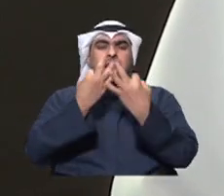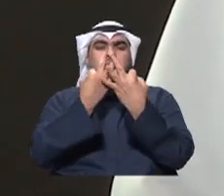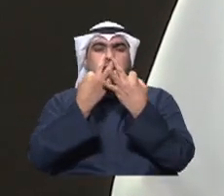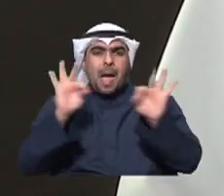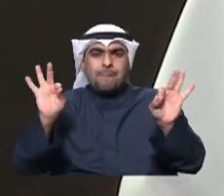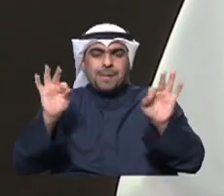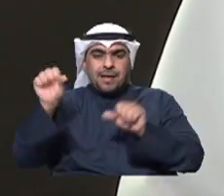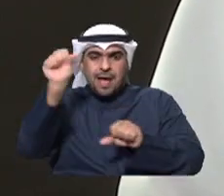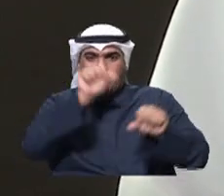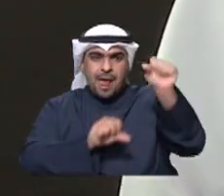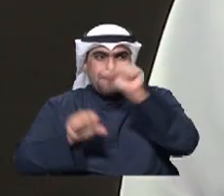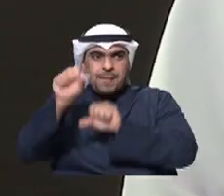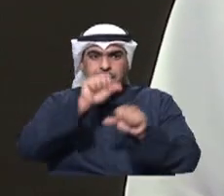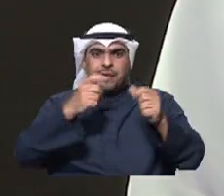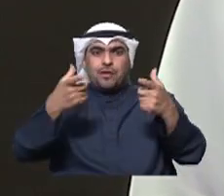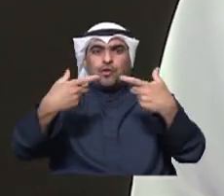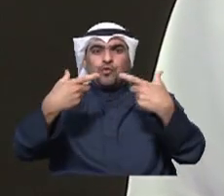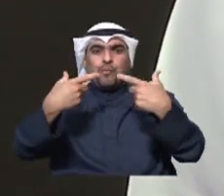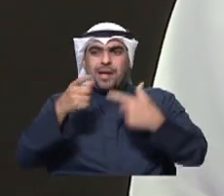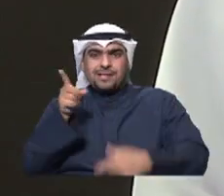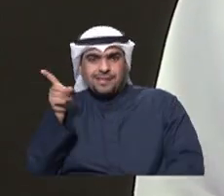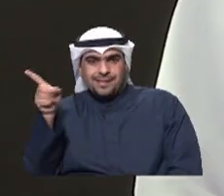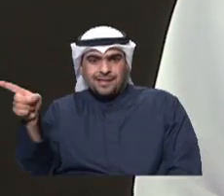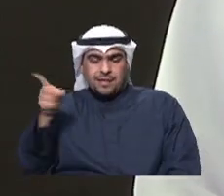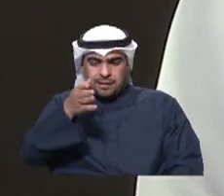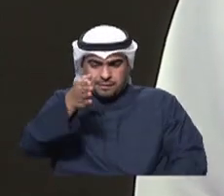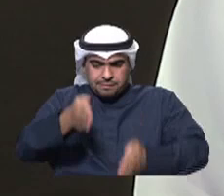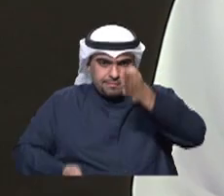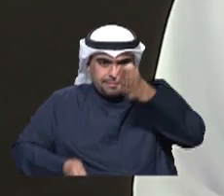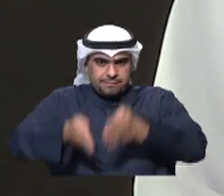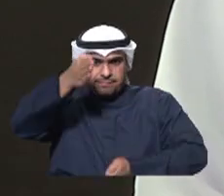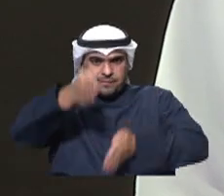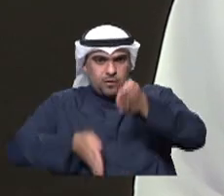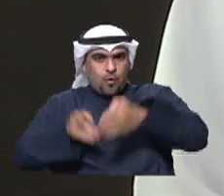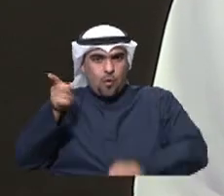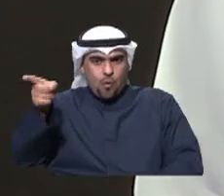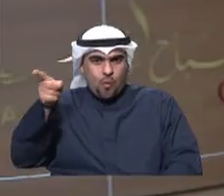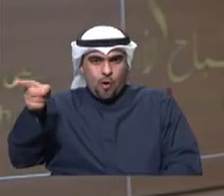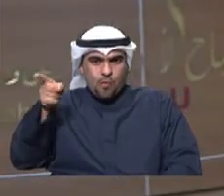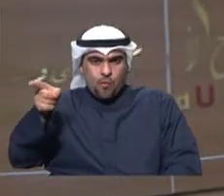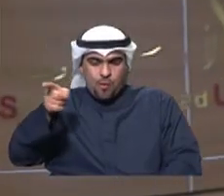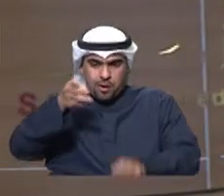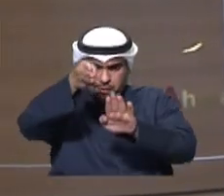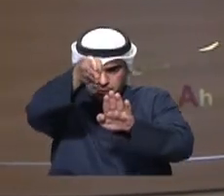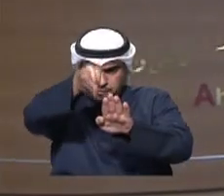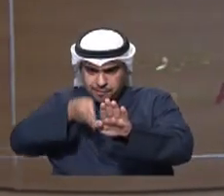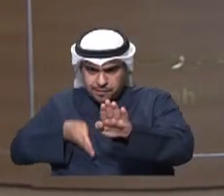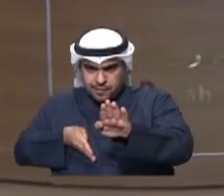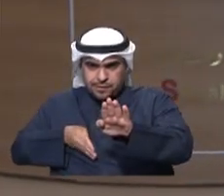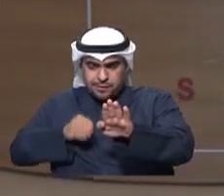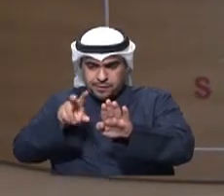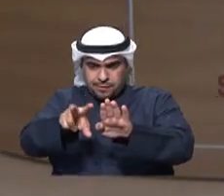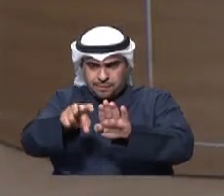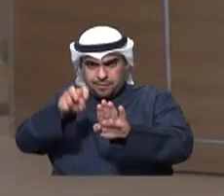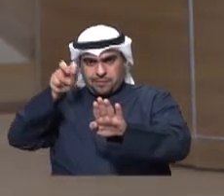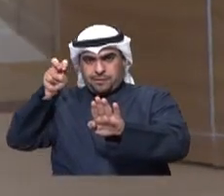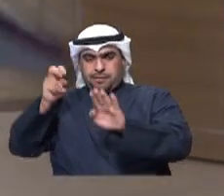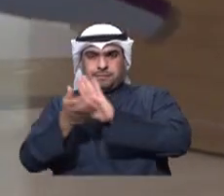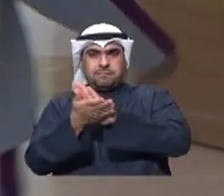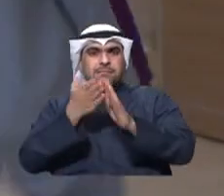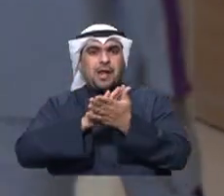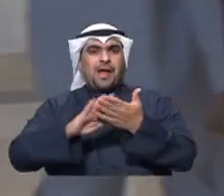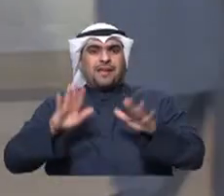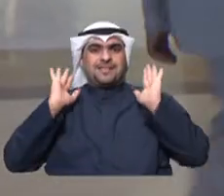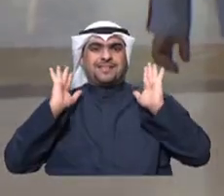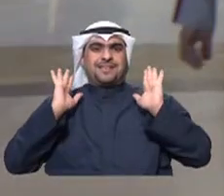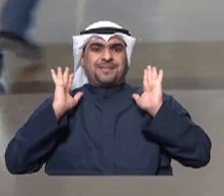فاللي يميز المركز أنه كان أول مركز يجري هذا النوع من العمليات من سنة 2014. للمركز دور جوهري خلال